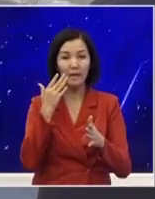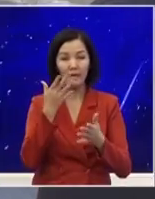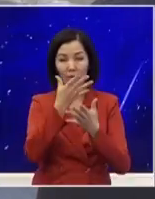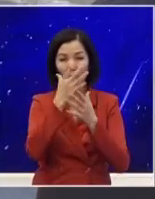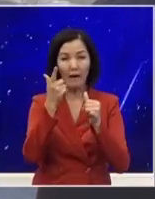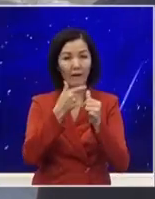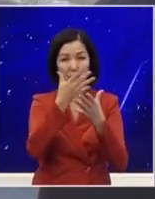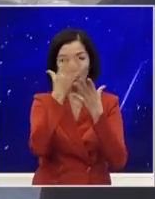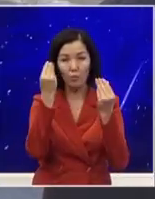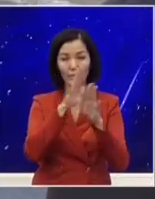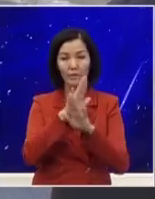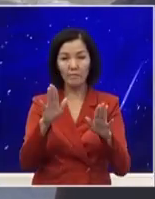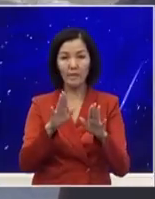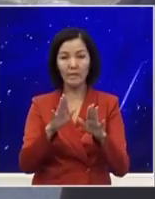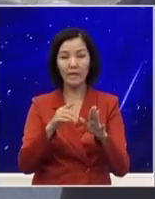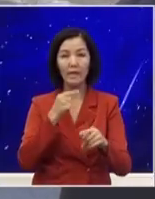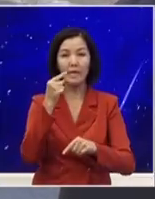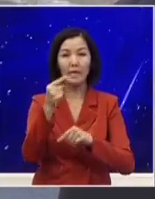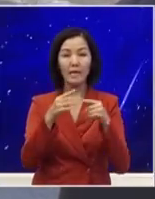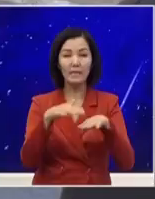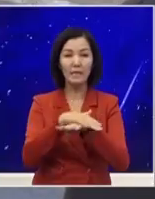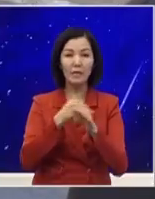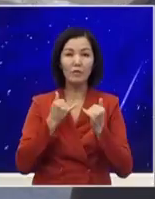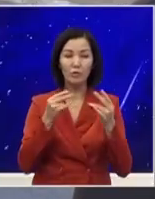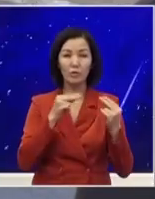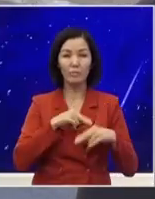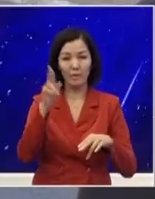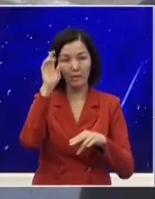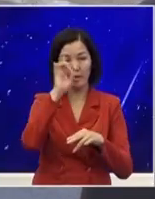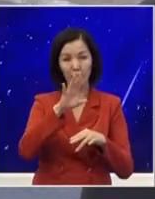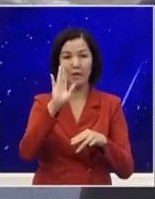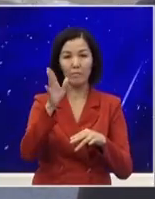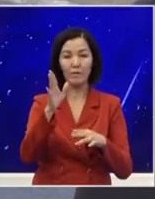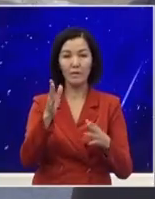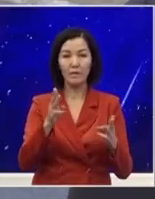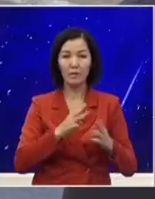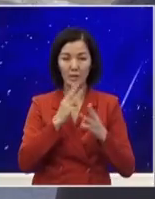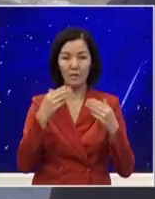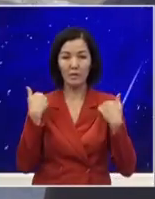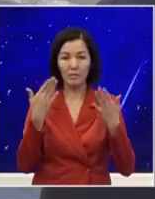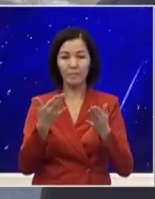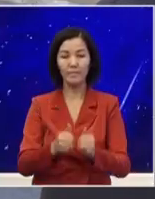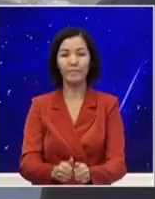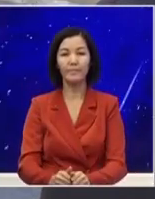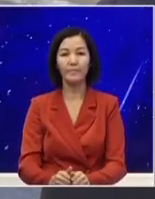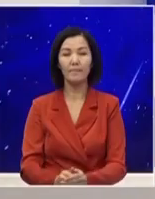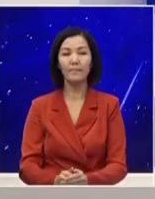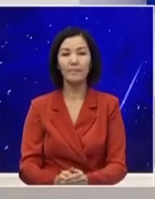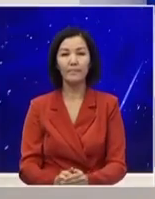келешек ұрпағымыз осы кісті елшін еңбеге етіп, атағы шыға берсен деген ниеттілігімді білдірем.